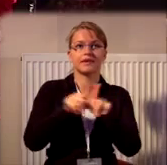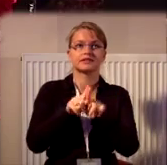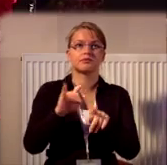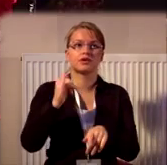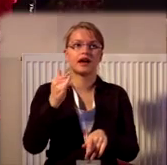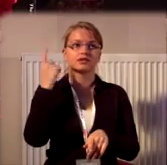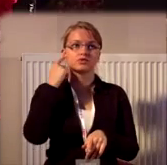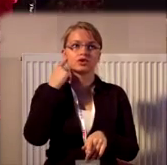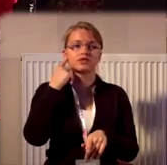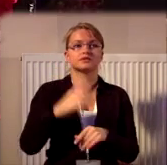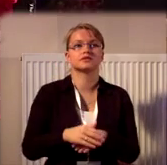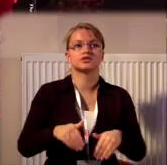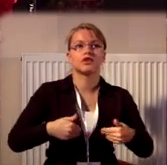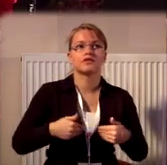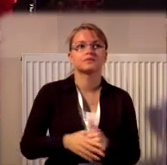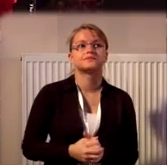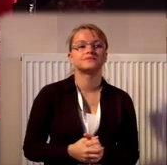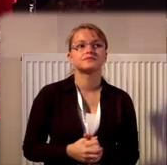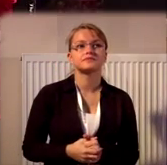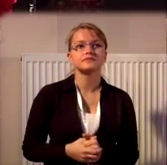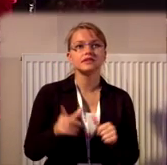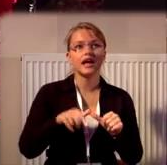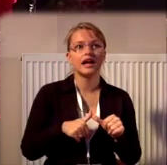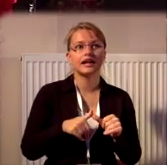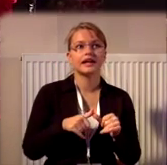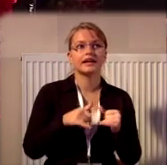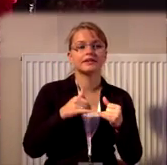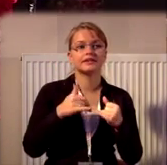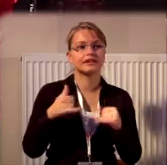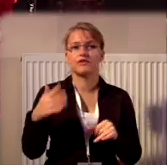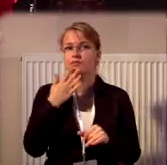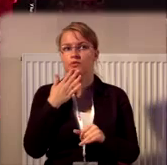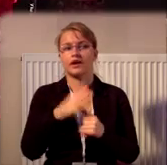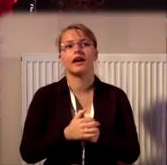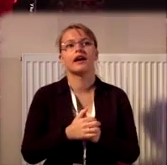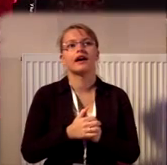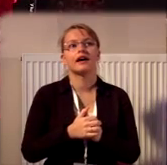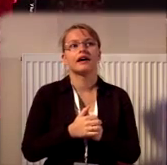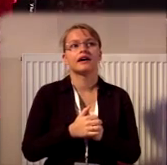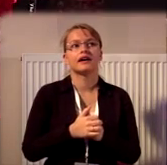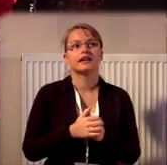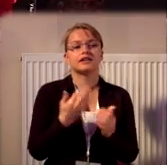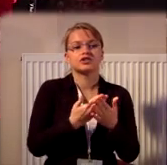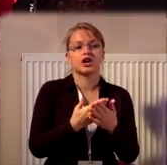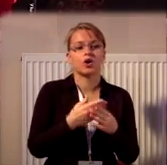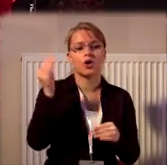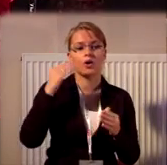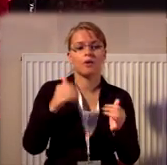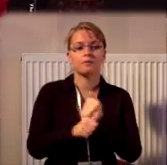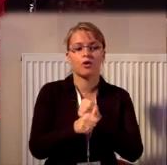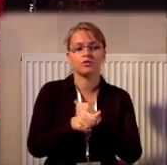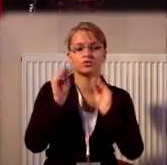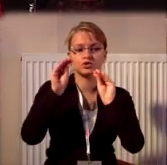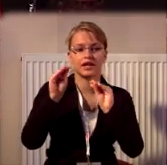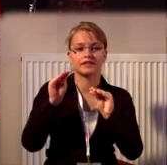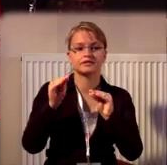jako uczniowie zdrowi. Ale nie o tym mówię. Kolejnym powodem, dlaczego powinni być uczeni osobno, to są